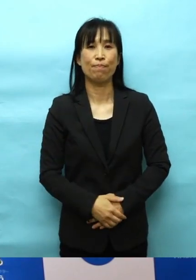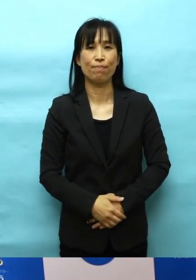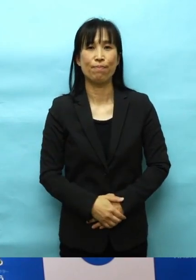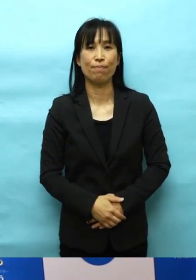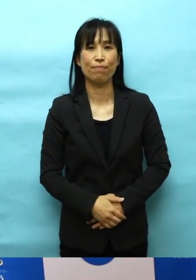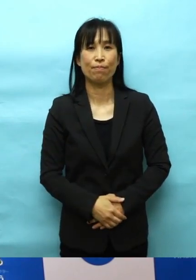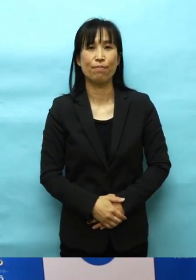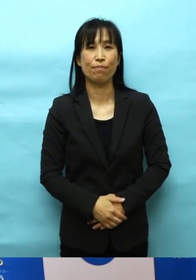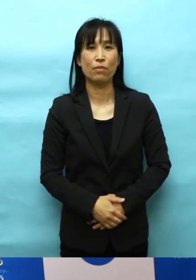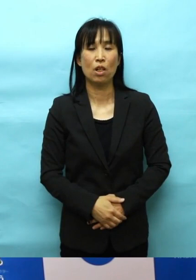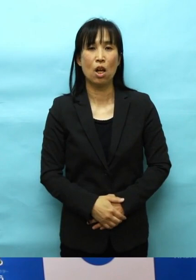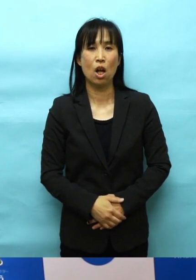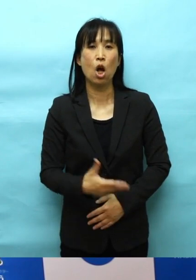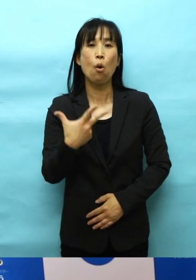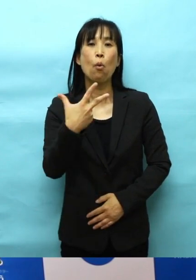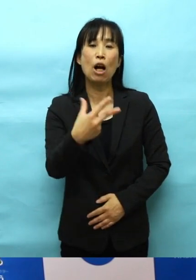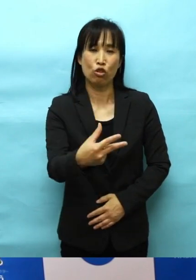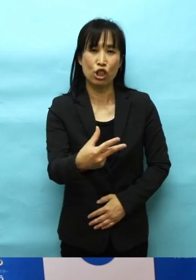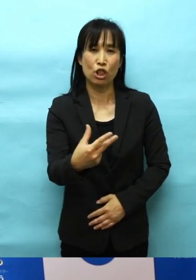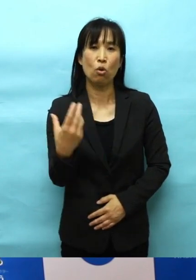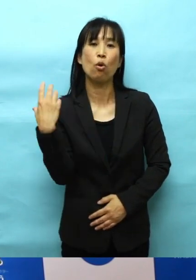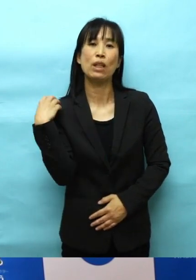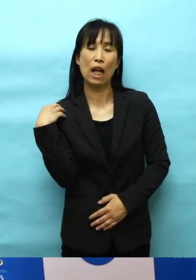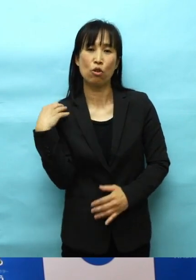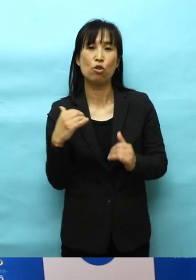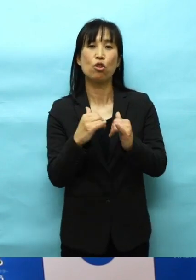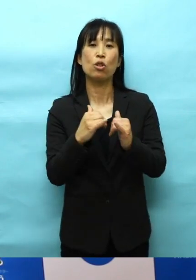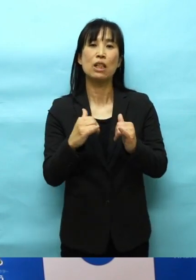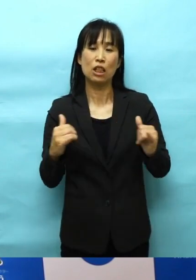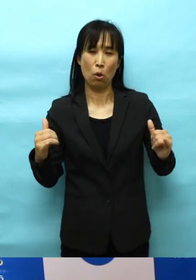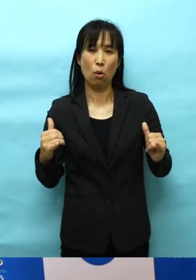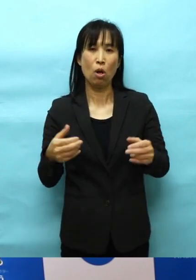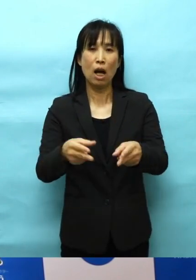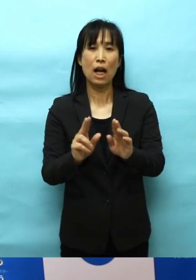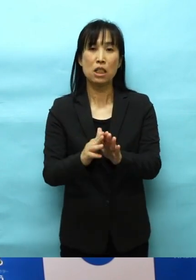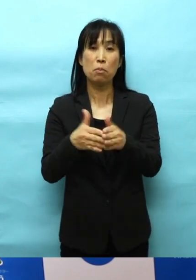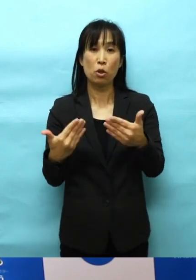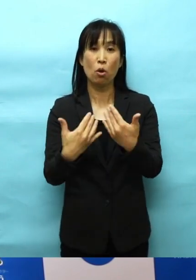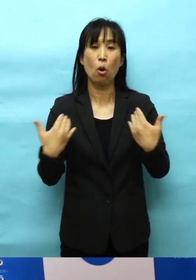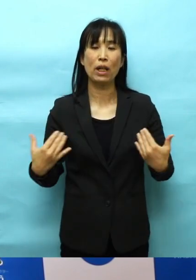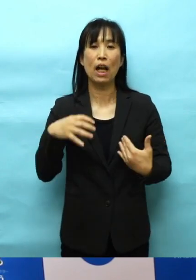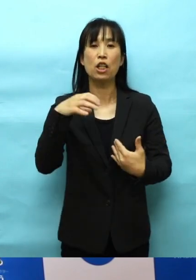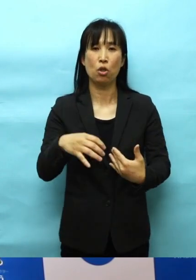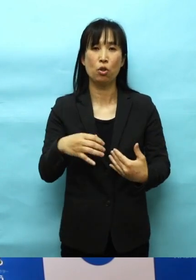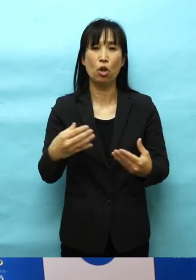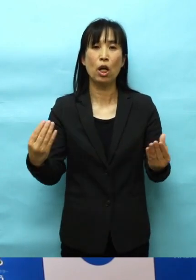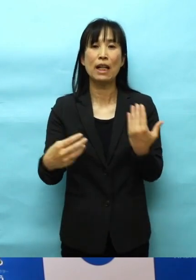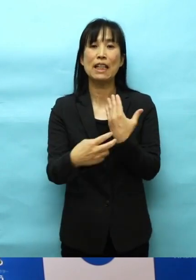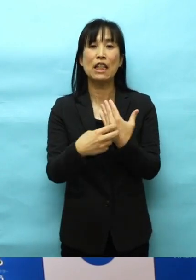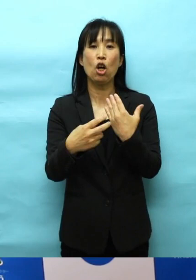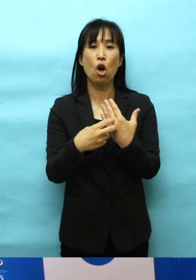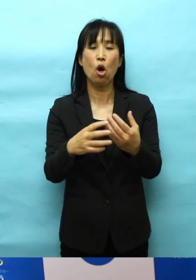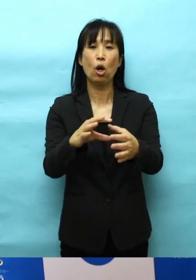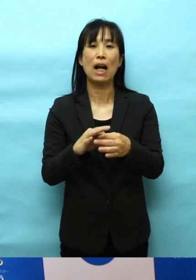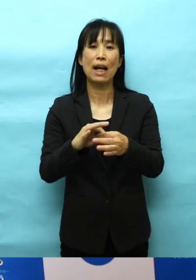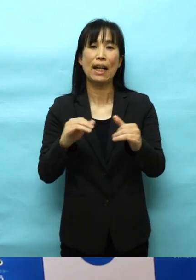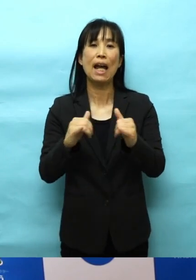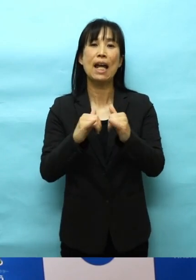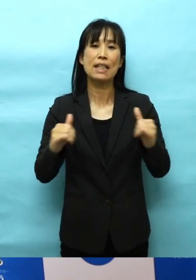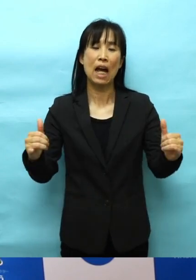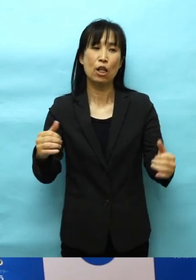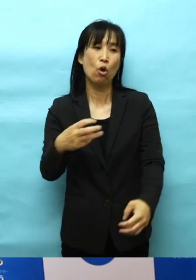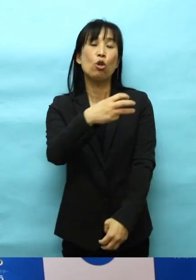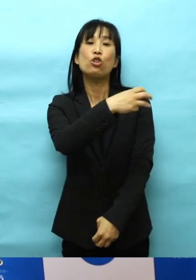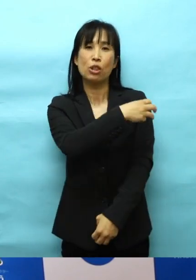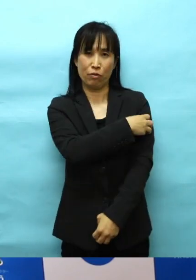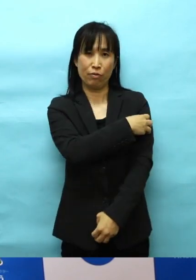ております。ワクチン接種に従事していただく橋本保健所管内の医療従事者